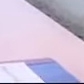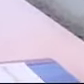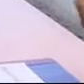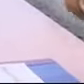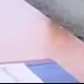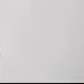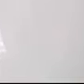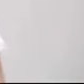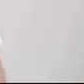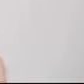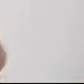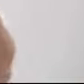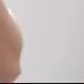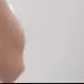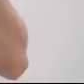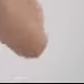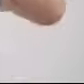ย